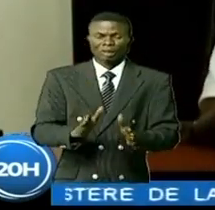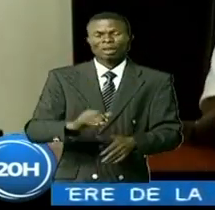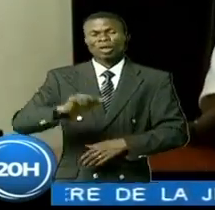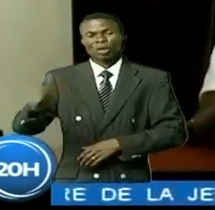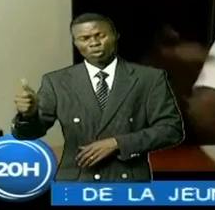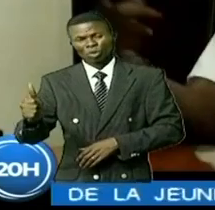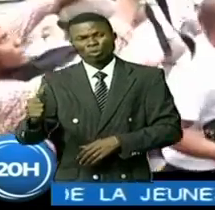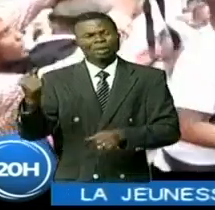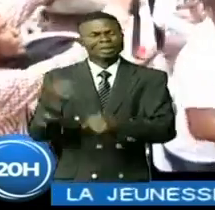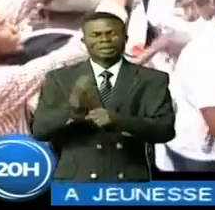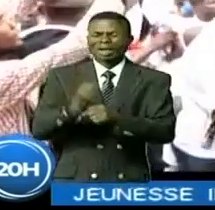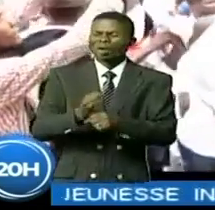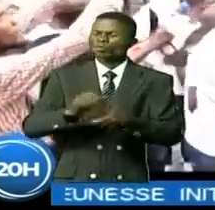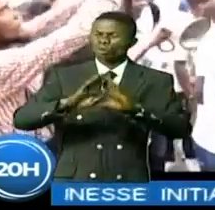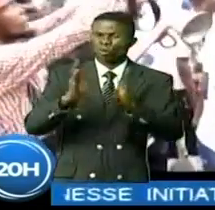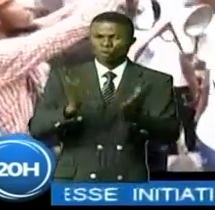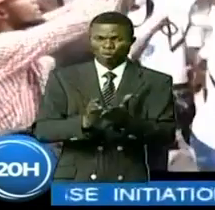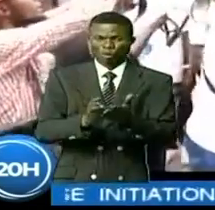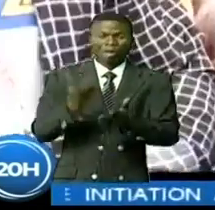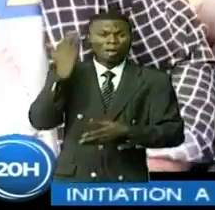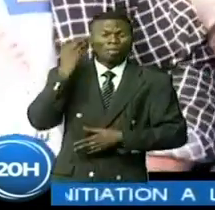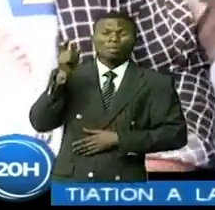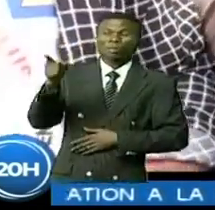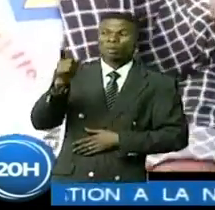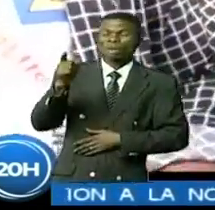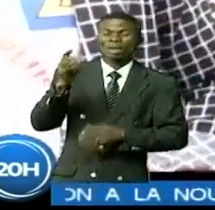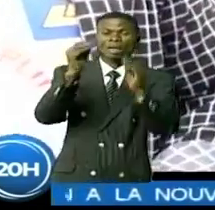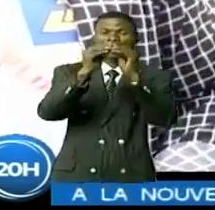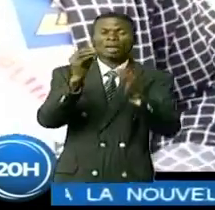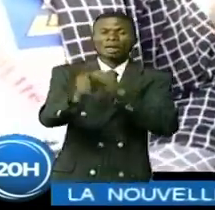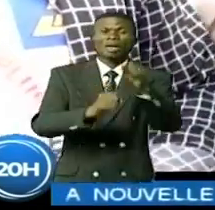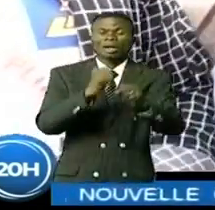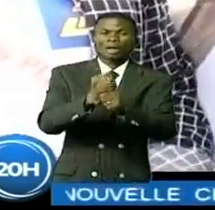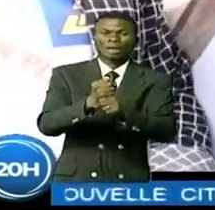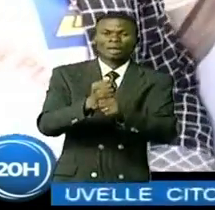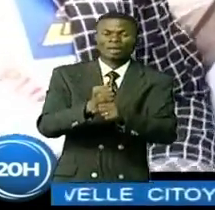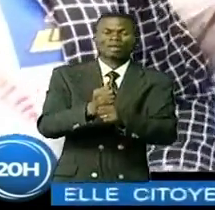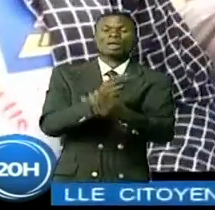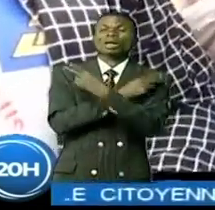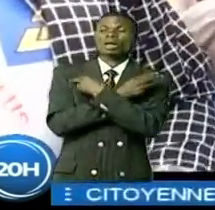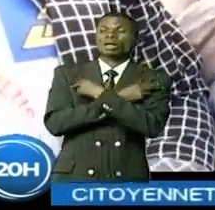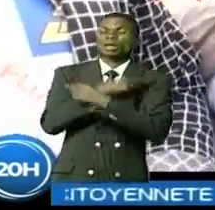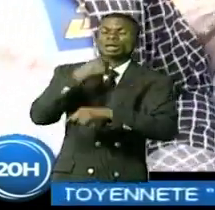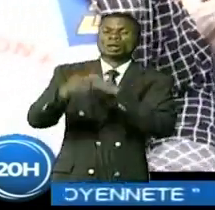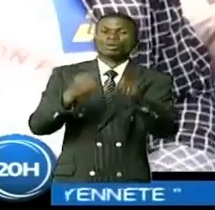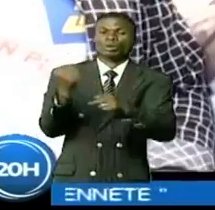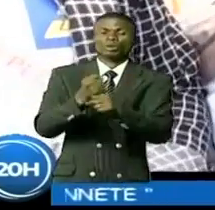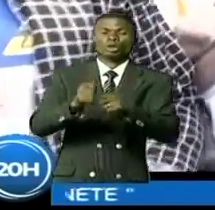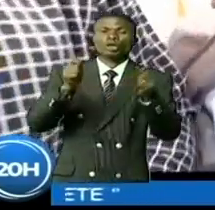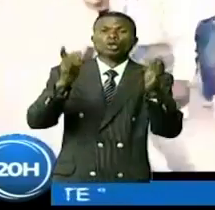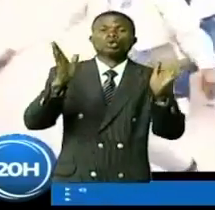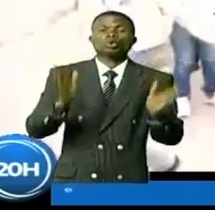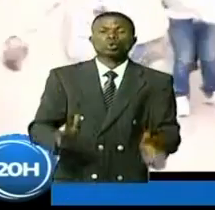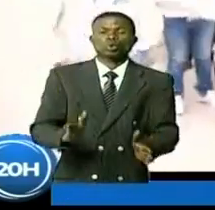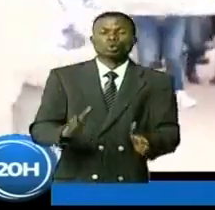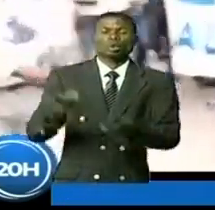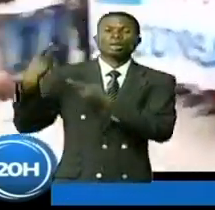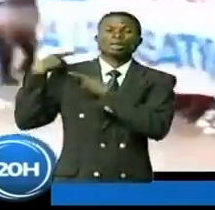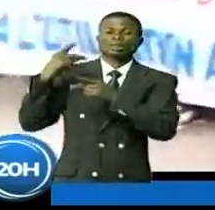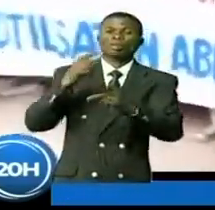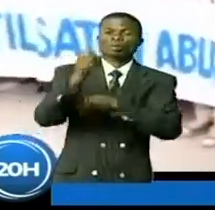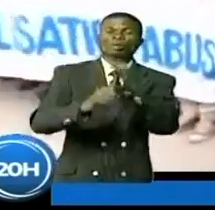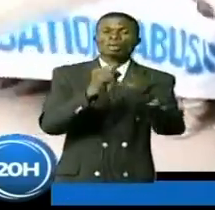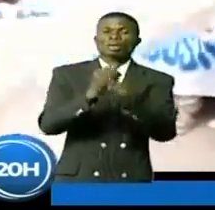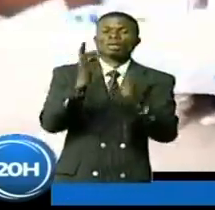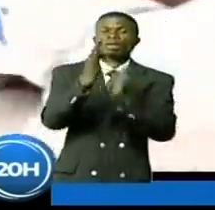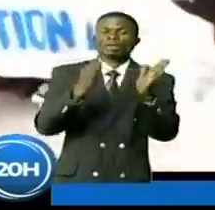Ils font tout. À l'exemple de ce papa qui a atteint l'âge de la retraite. Il a commencé à être journalier dès l'âge de